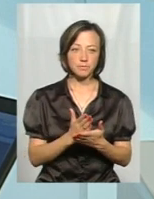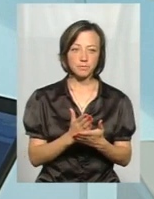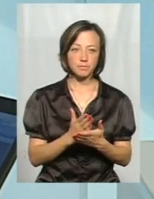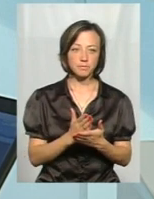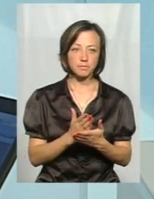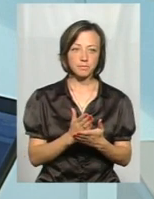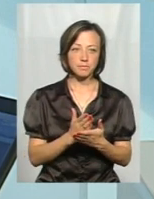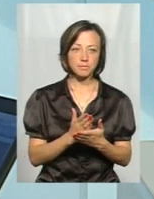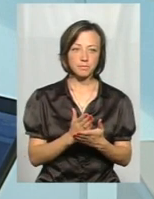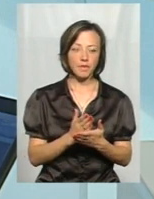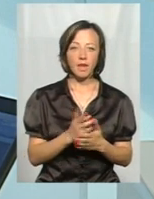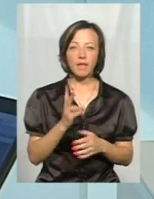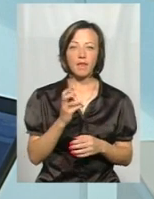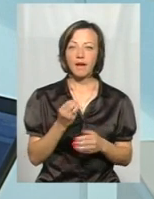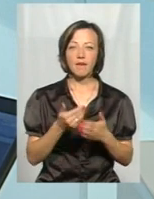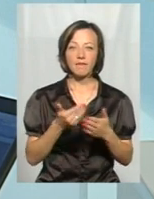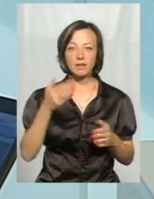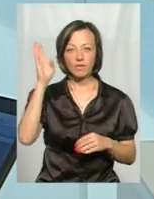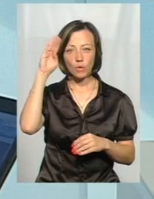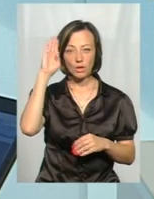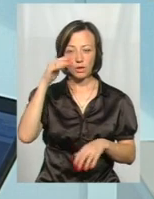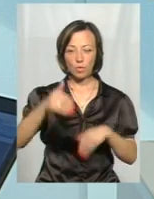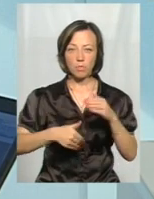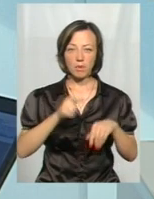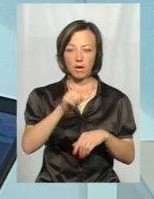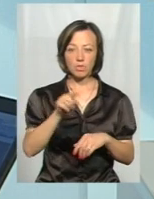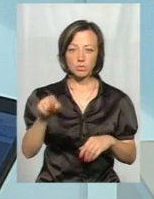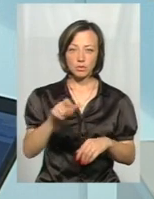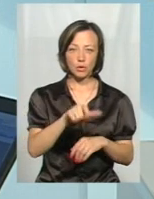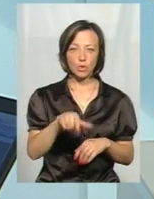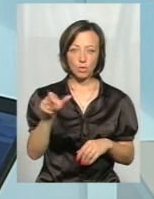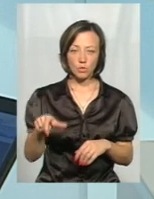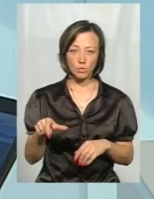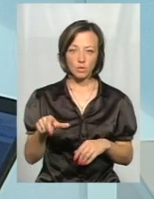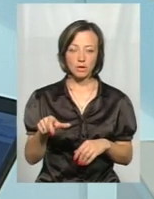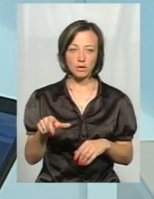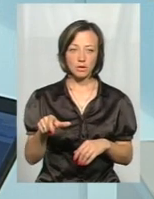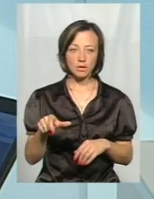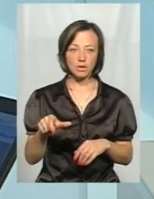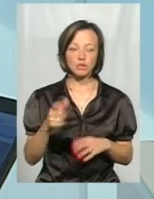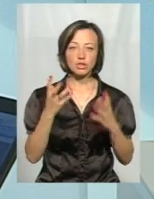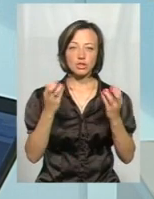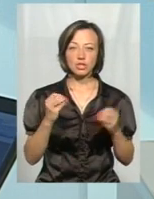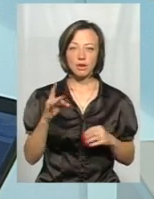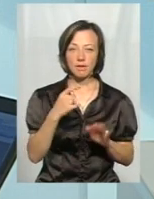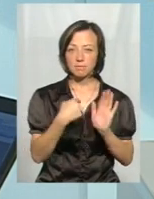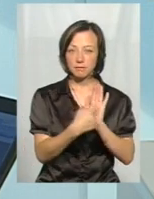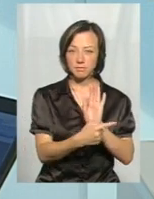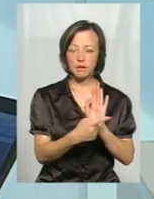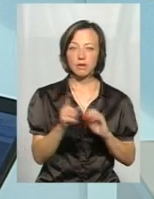Не так від води, які, в яких купаються наші відпочиваючі, тому що, ще раз підкреслюю, вода по